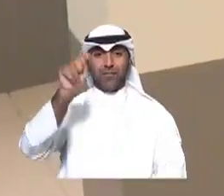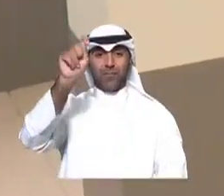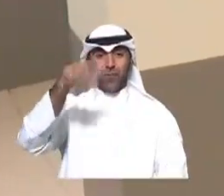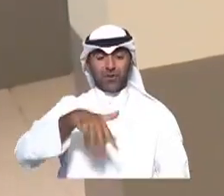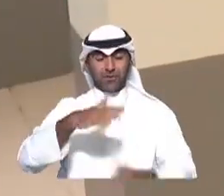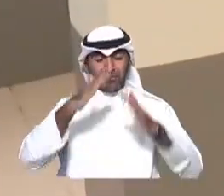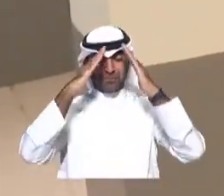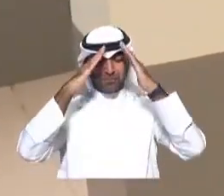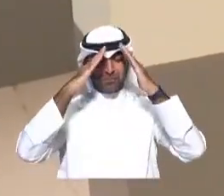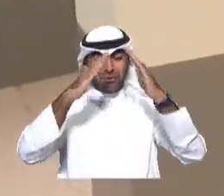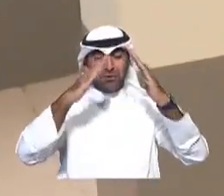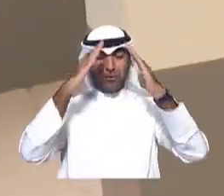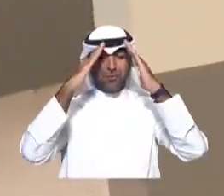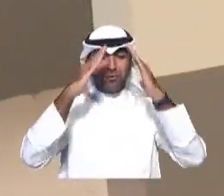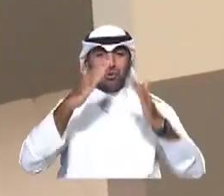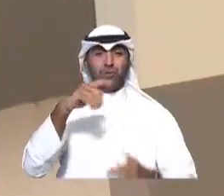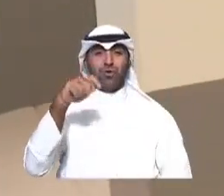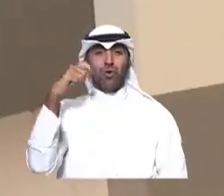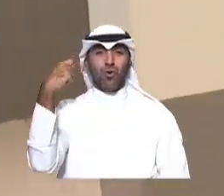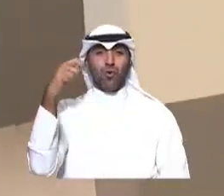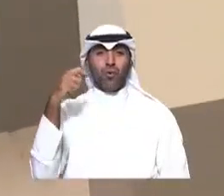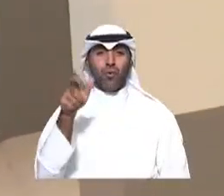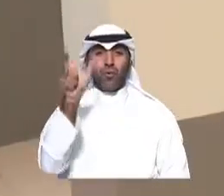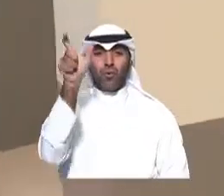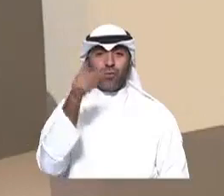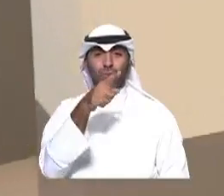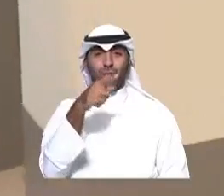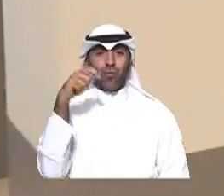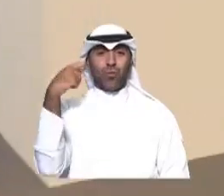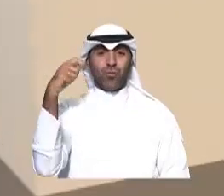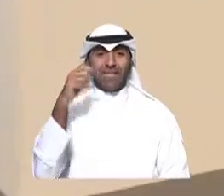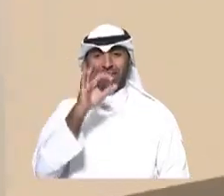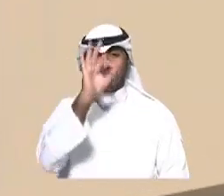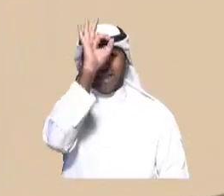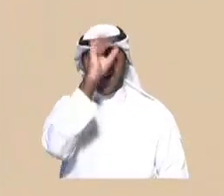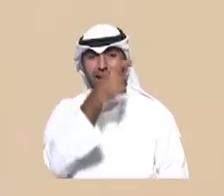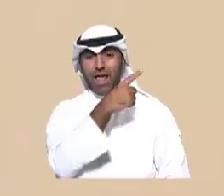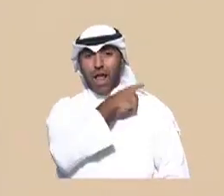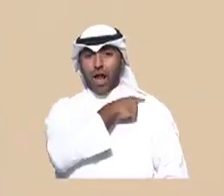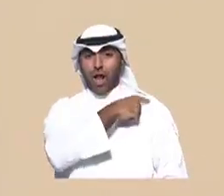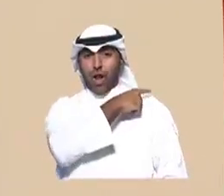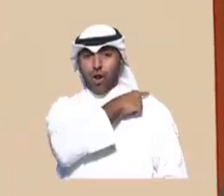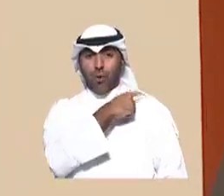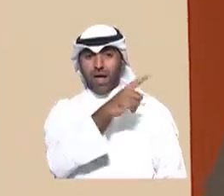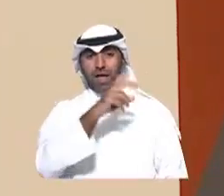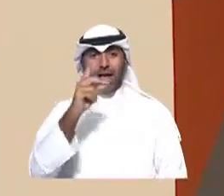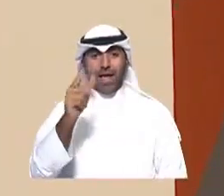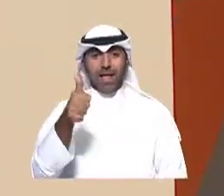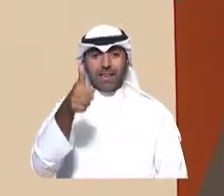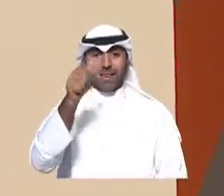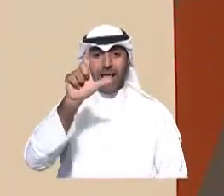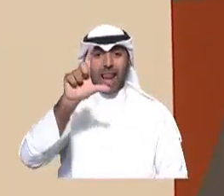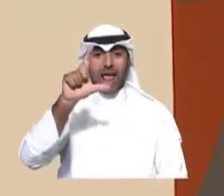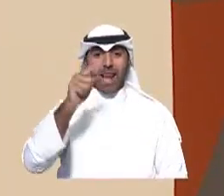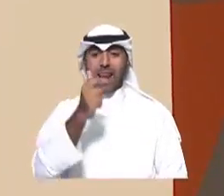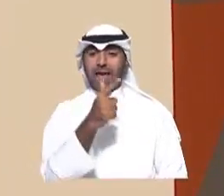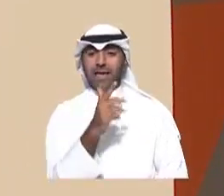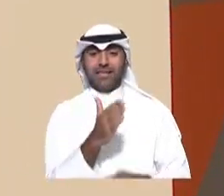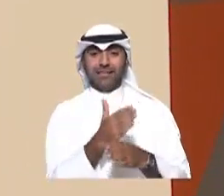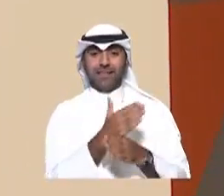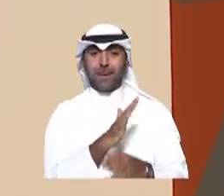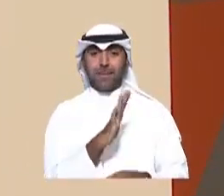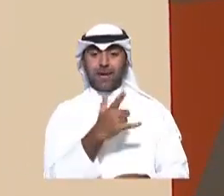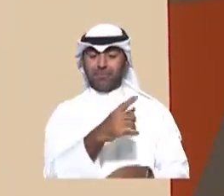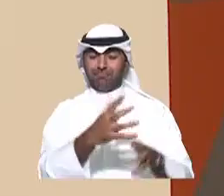المعلومات والإيضاحات، وأيضا حقيقة لابد الإشادة بالدور الكبير الذي يقومون به رجال